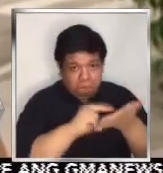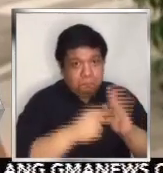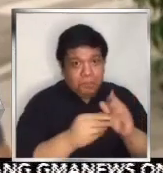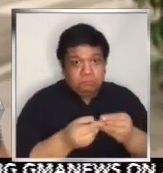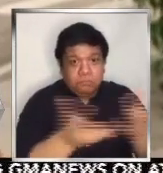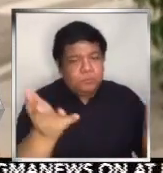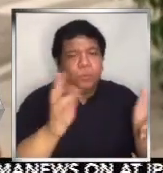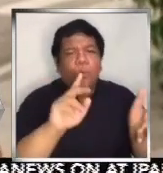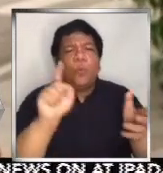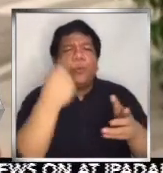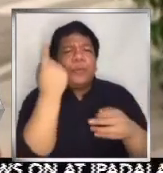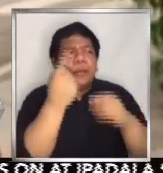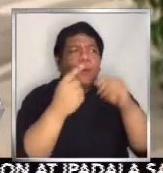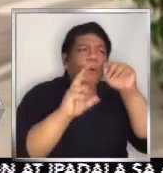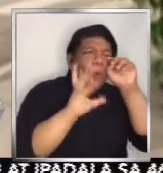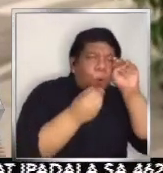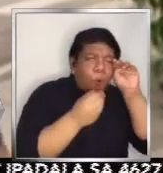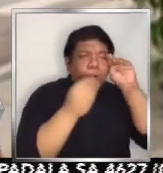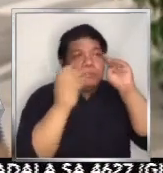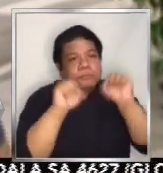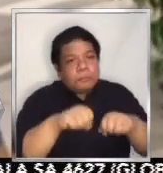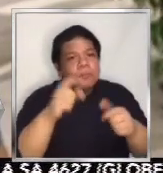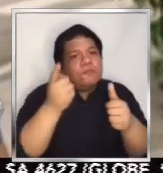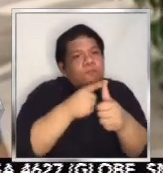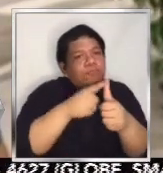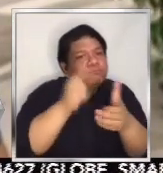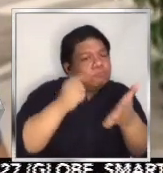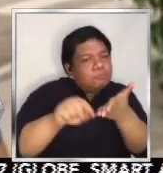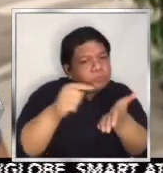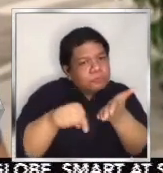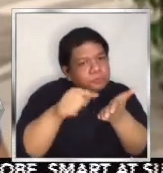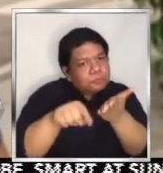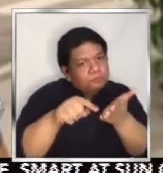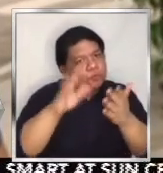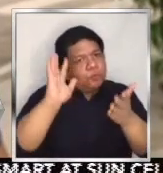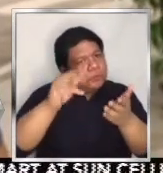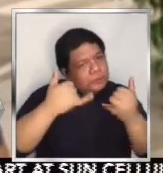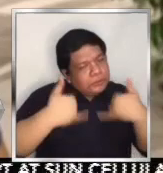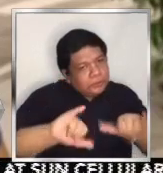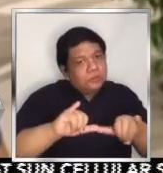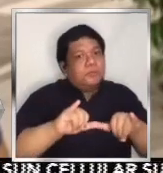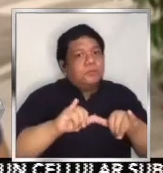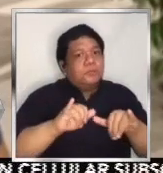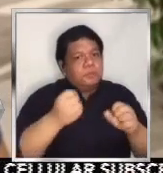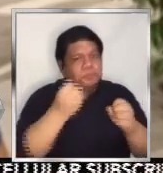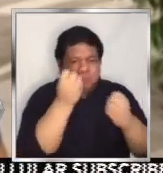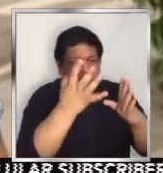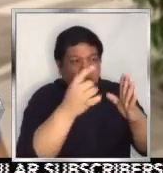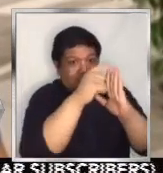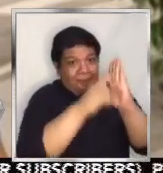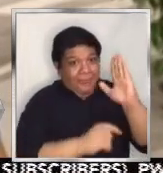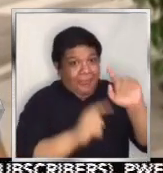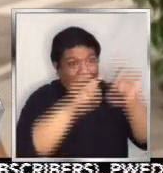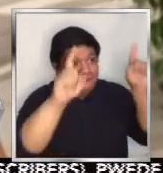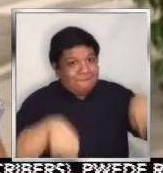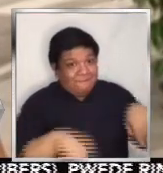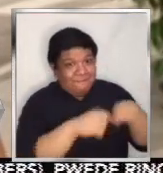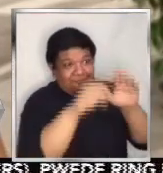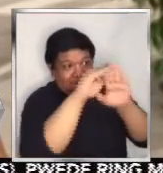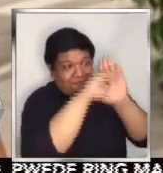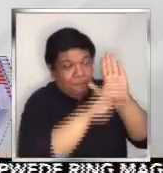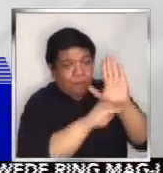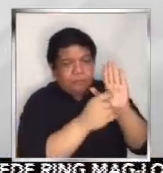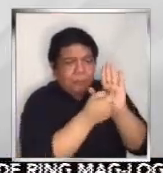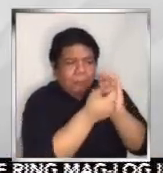ito o subject for validation, kaya naman marami ang natatanggal ang pangalan sa listahan at hindi nakatatanggap ng